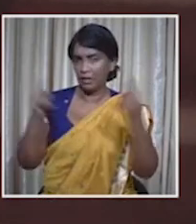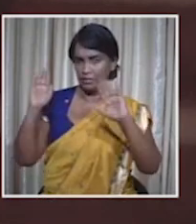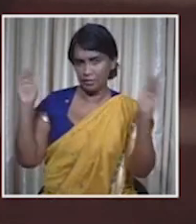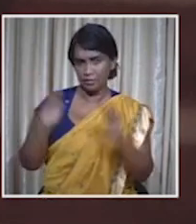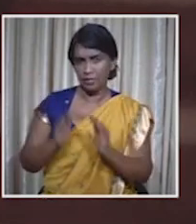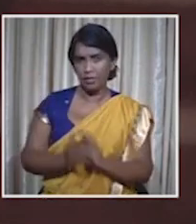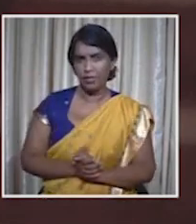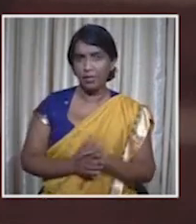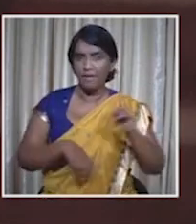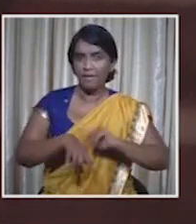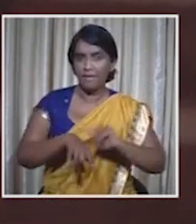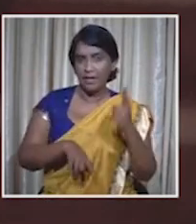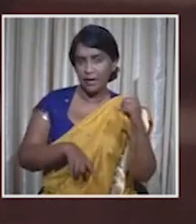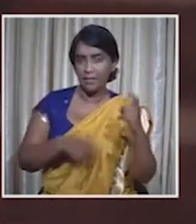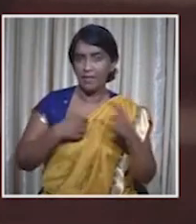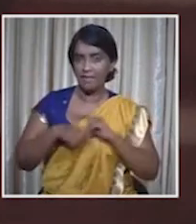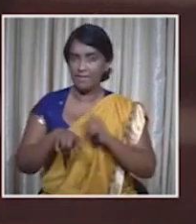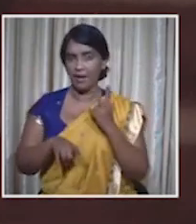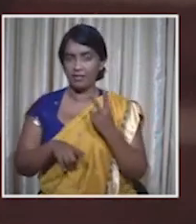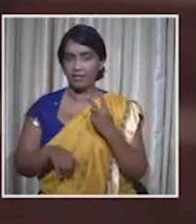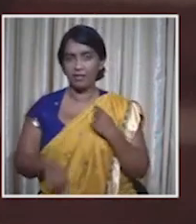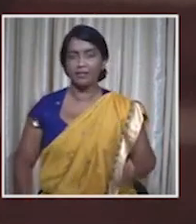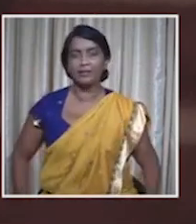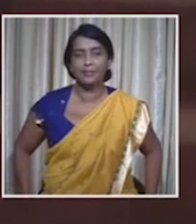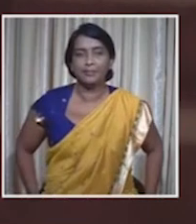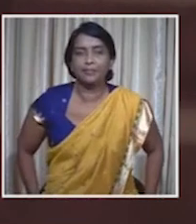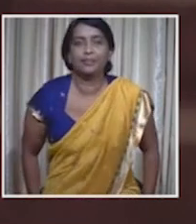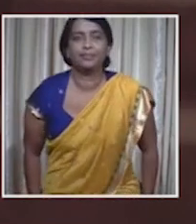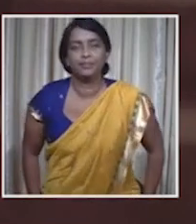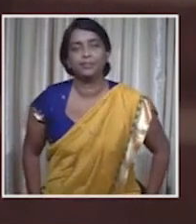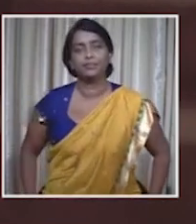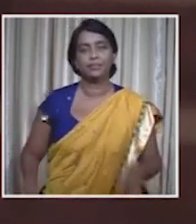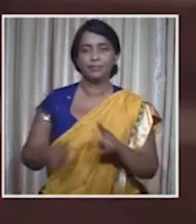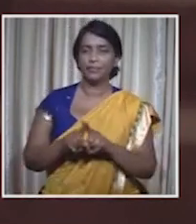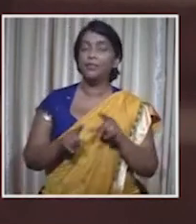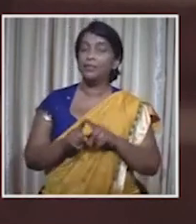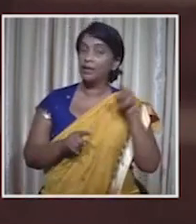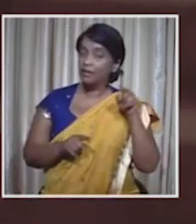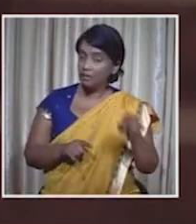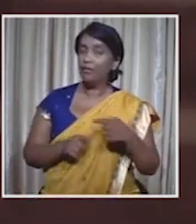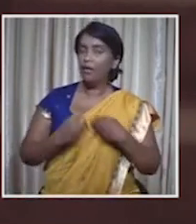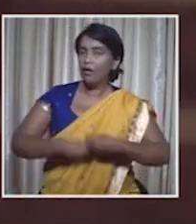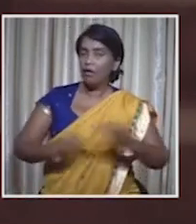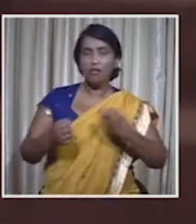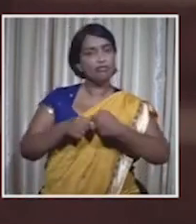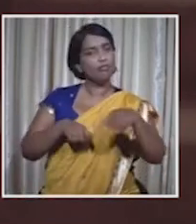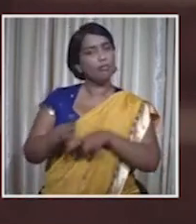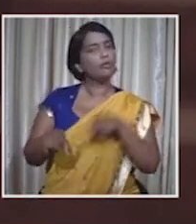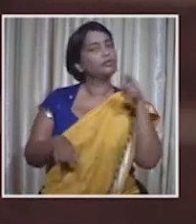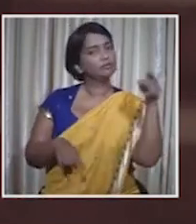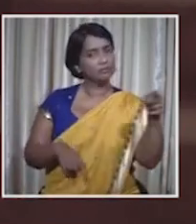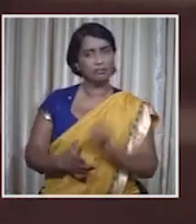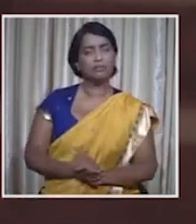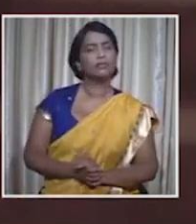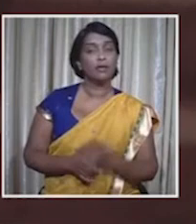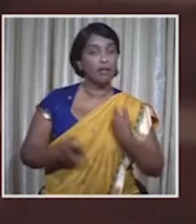කරන්න. ඔව්. ඒක විනාඩි එකමාරක් ගත විනාඩි දෙකක් දෙන්න කොහොමද සහන් වෙන්න තප්පර 30ක් වදිනියට කතා කරගෙන. ඒ නිසා ඔබතුමාන තමයි මේ විනාශයට වග